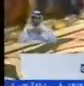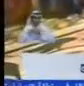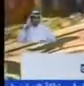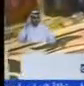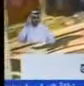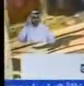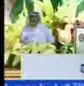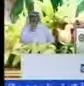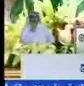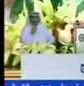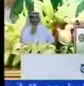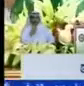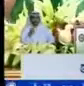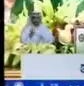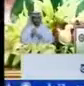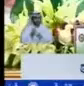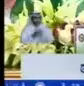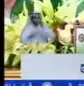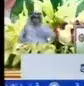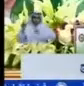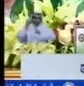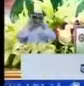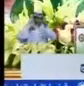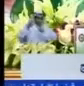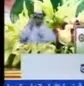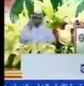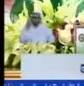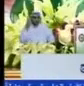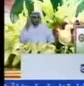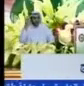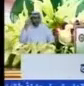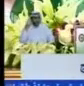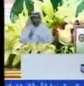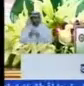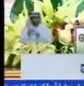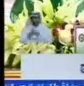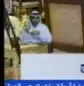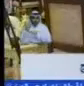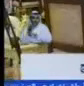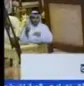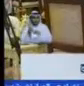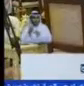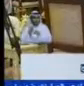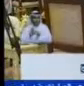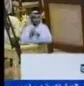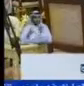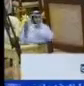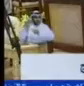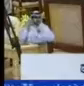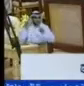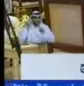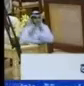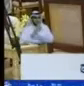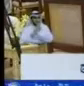السعودي بمدينة الرياض. وبحث الاجتماع مقترح تشكيل لجنة خبراء في العمل البرلماني لدراسة سبل